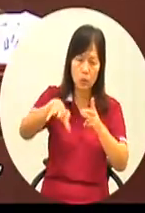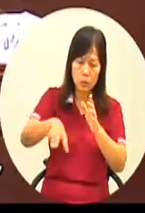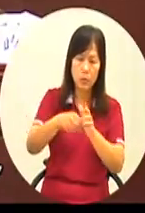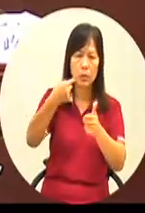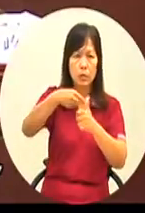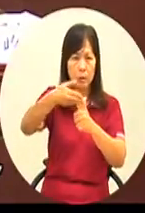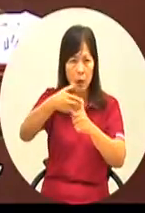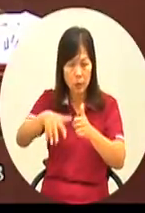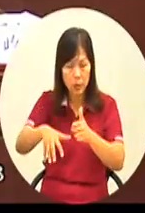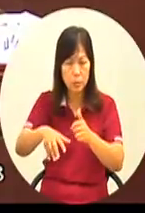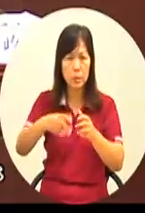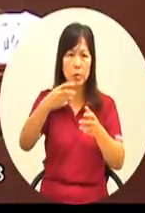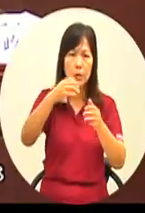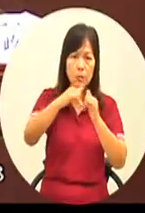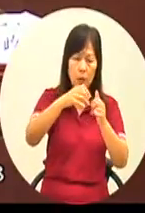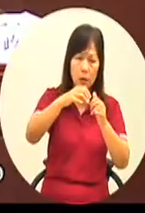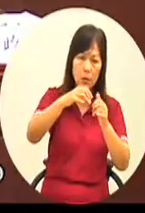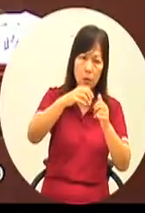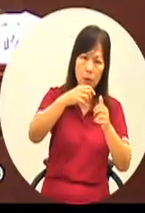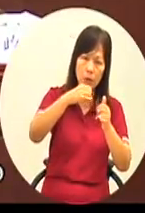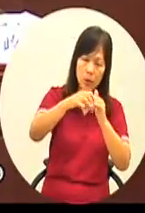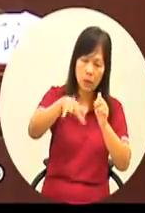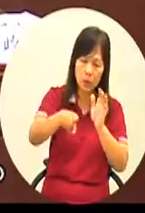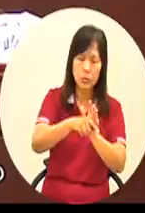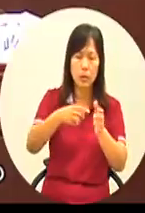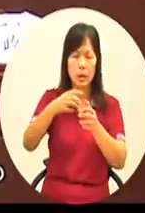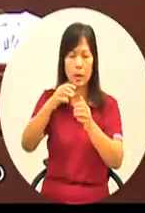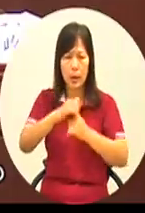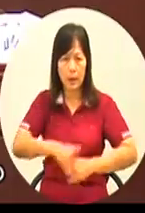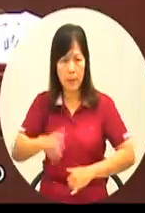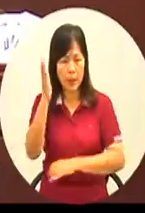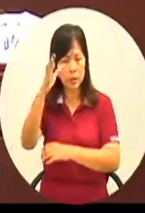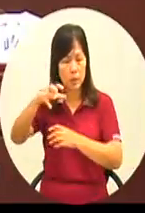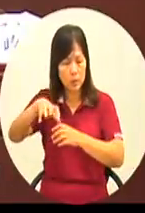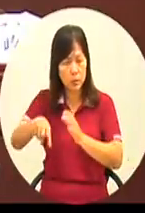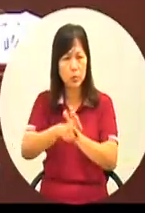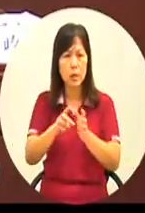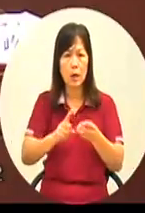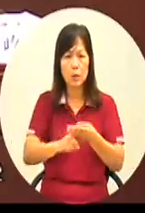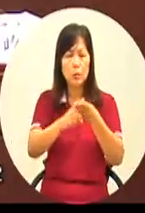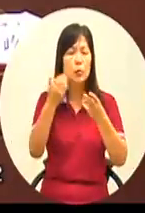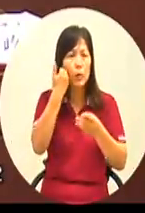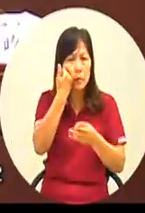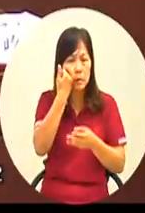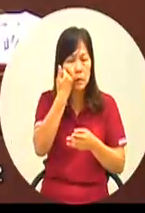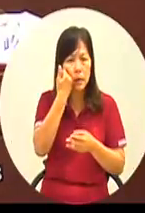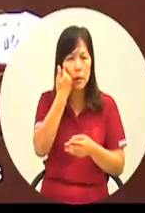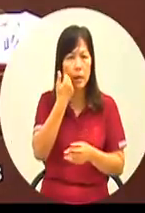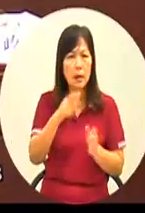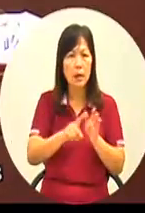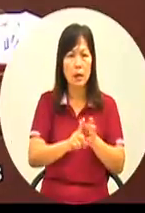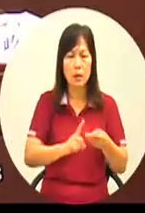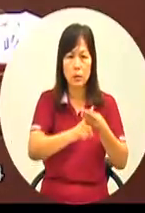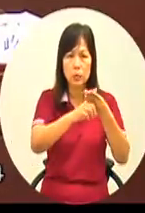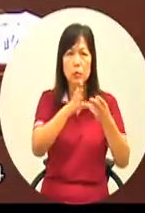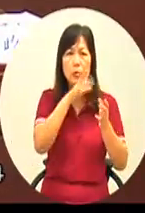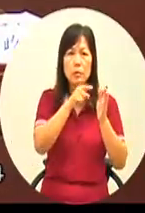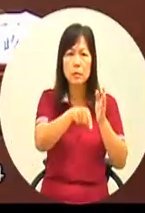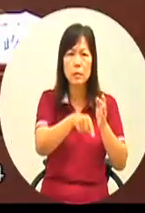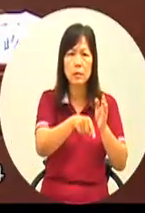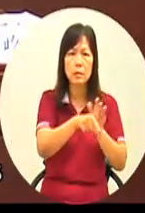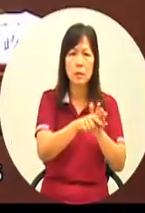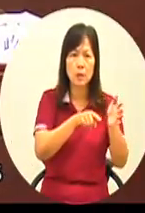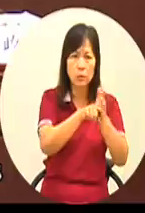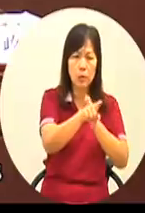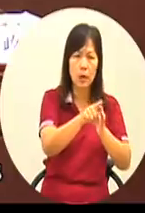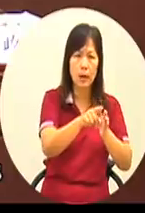社会局，还有民政局。那么其实，在每一个 那主办是 对，那就是由这没有主办是由这个专任办